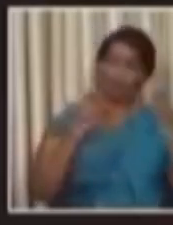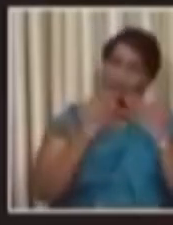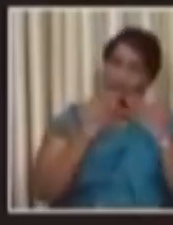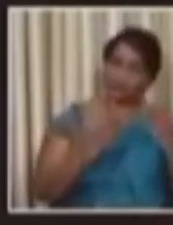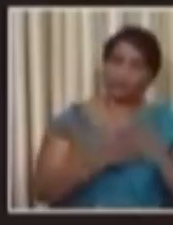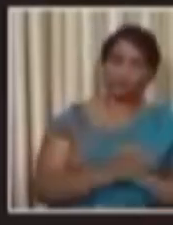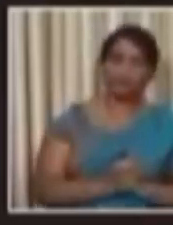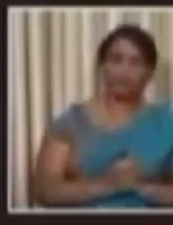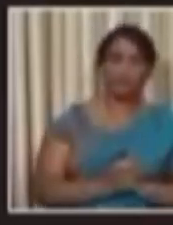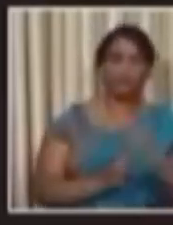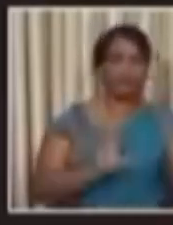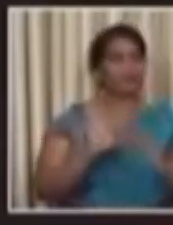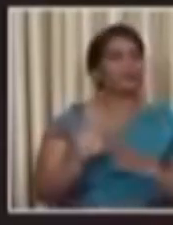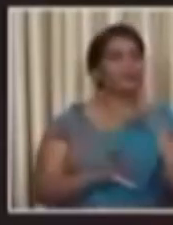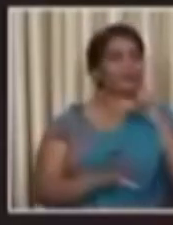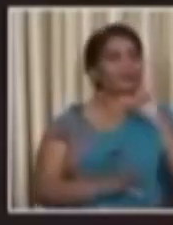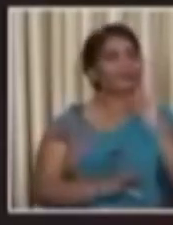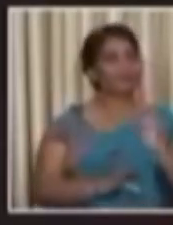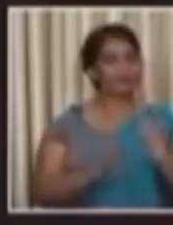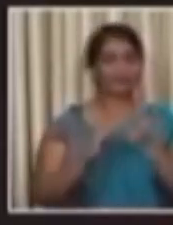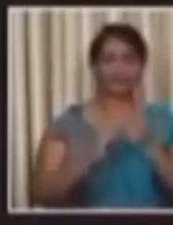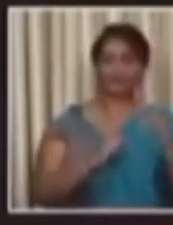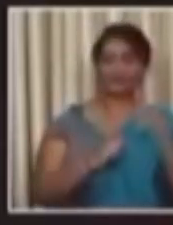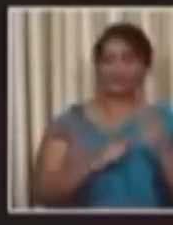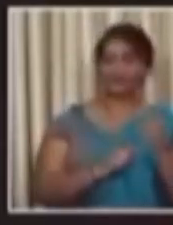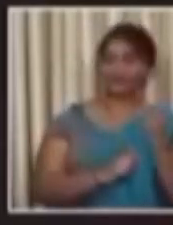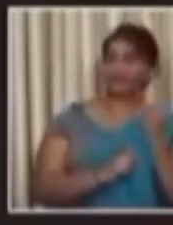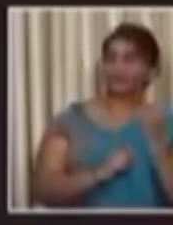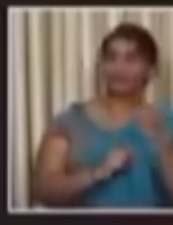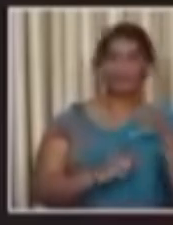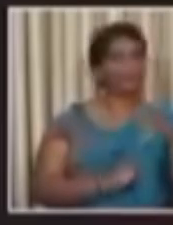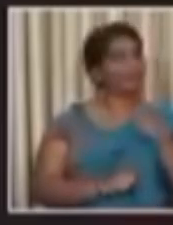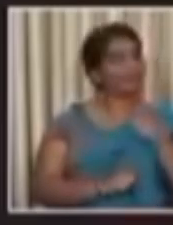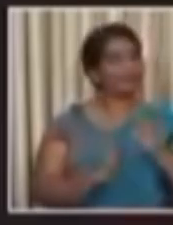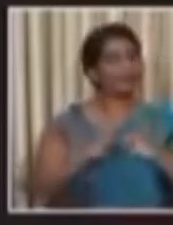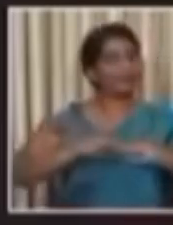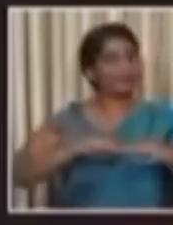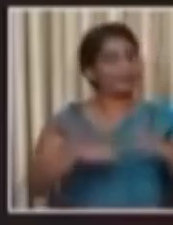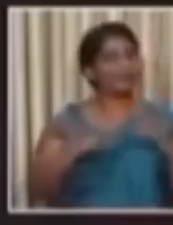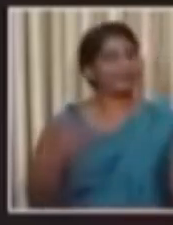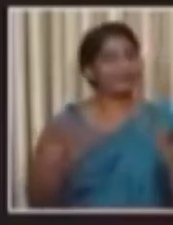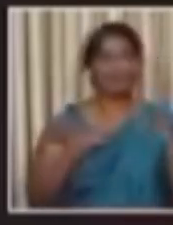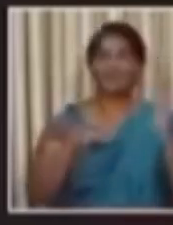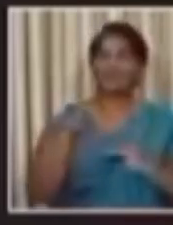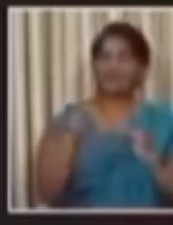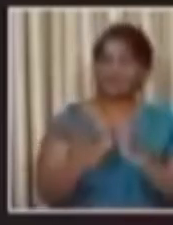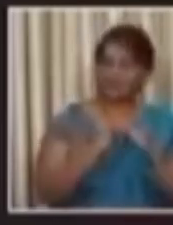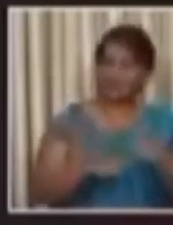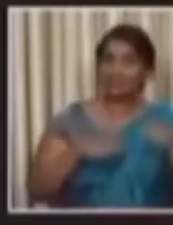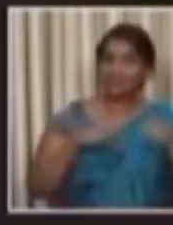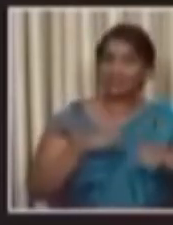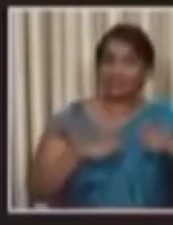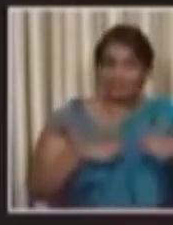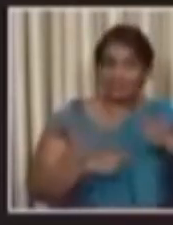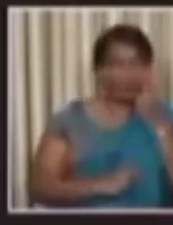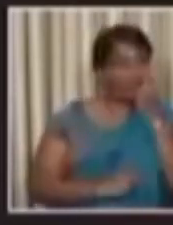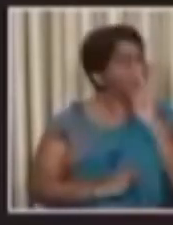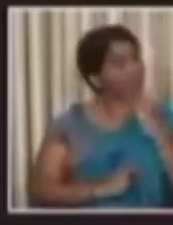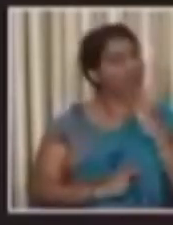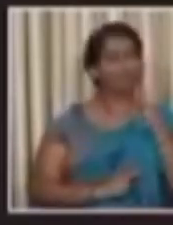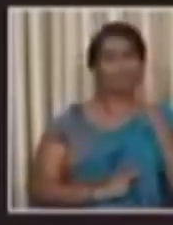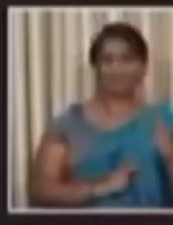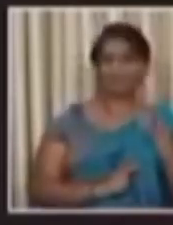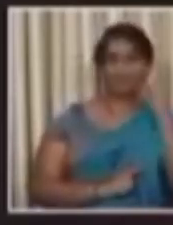ස්තුතියි. අවුරුදු 76ක් බලය හොබෝලා කරගන්න බැරි වෙච්ච වැඩ මේ දවස් 13ක